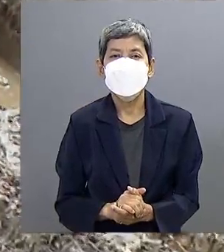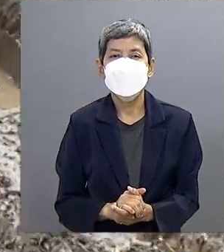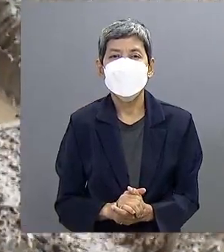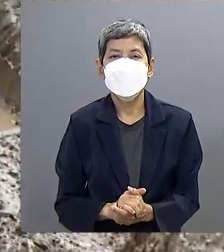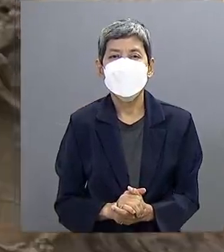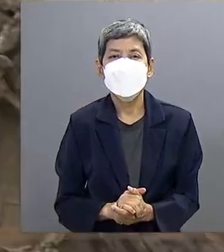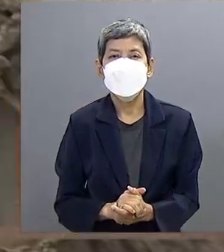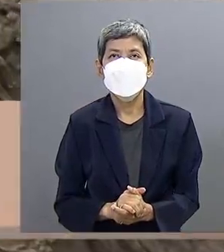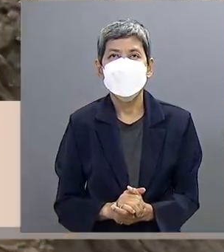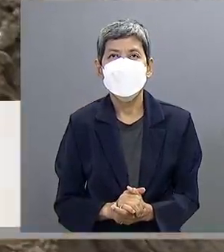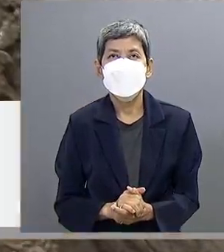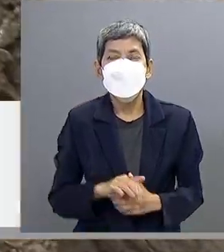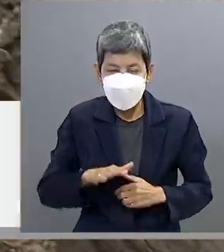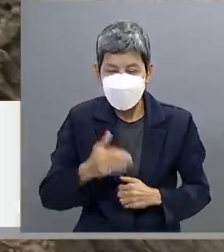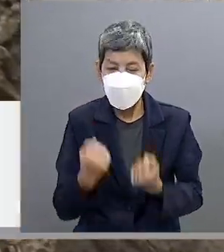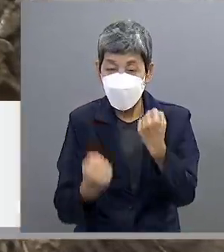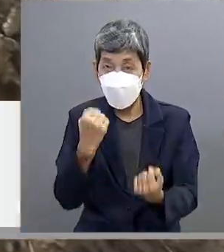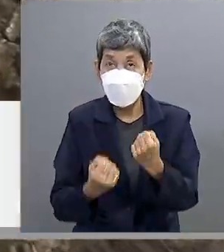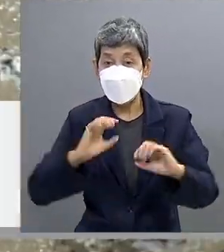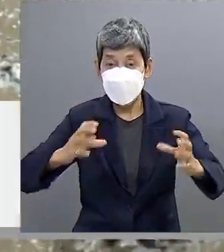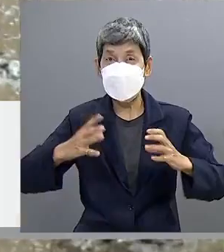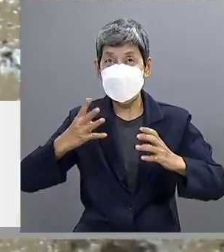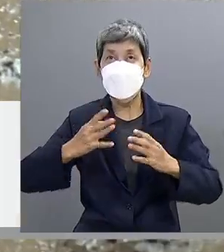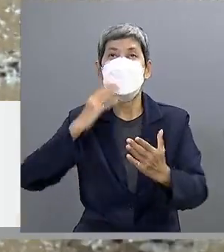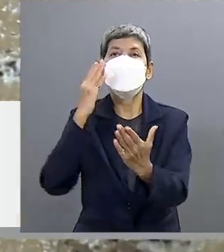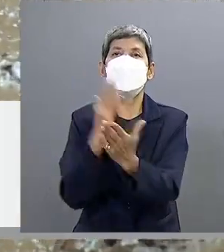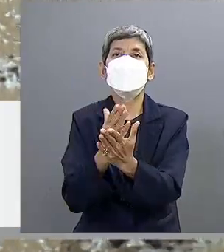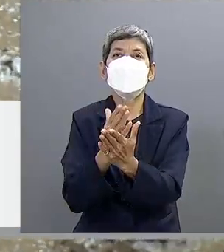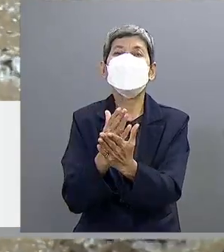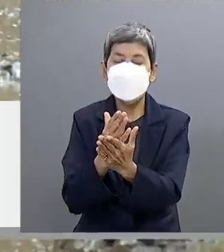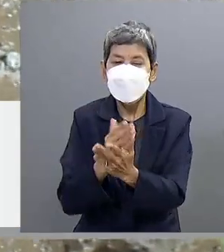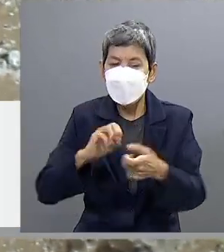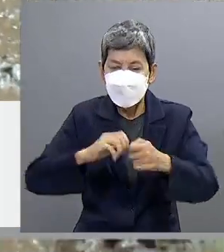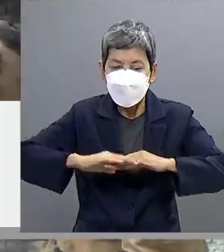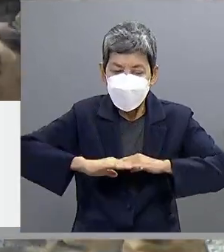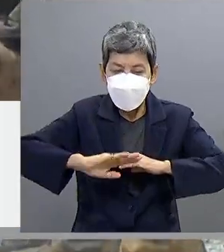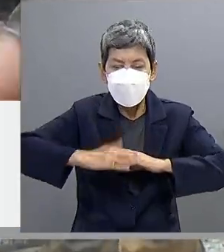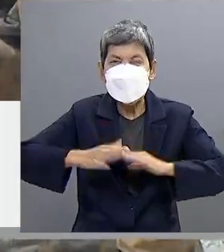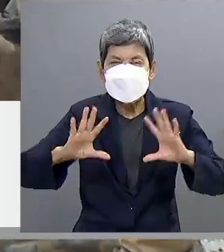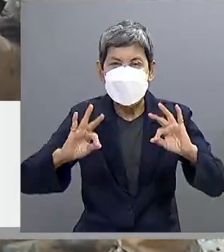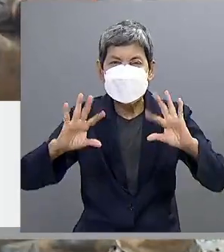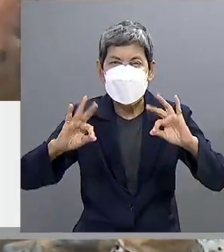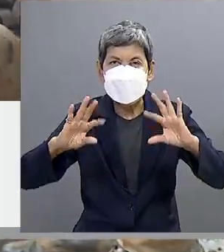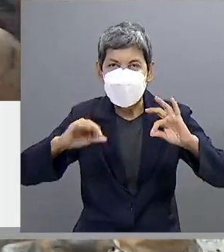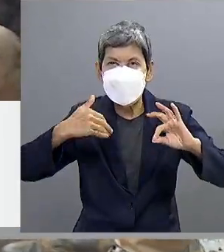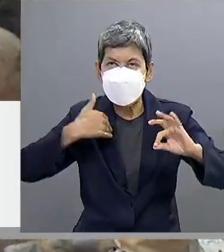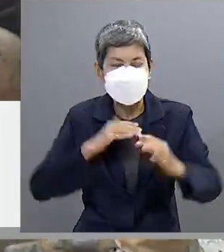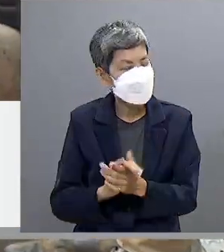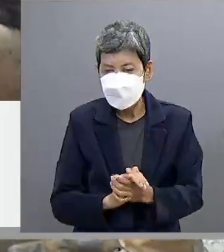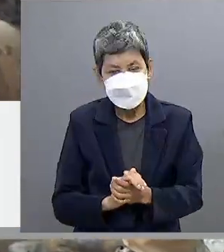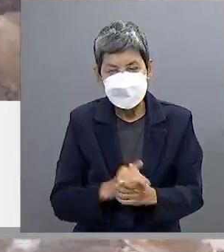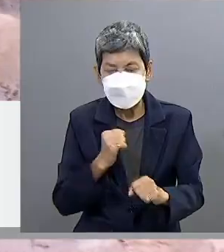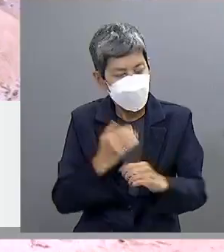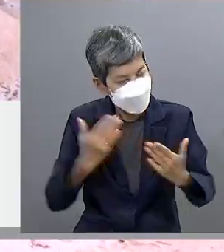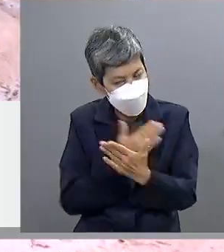การเดินทางด้วยรถขับเคลื่อน4ล้อต้องยุติลงด้วยสภาพถนนที่เต็มไปด้วยโคลนจำเป็นต้องเปลี่ยนแผนการเดินท